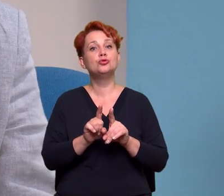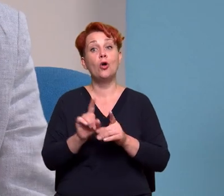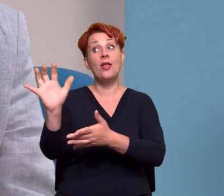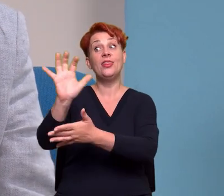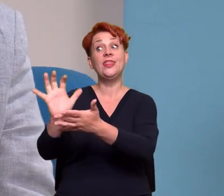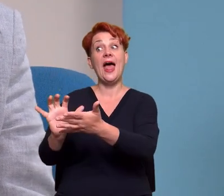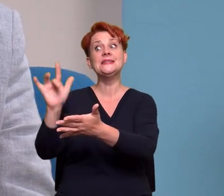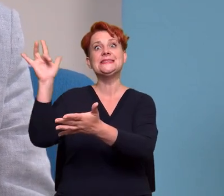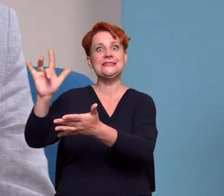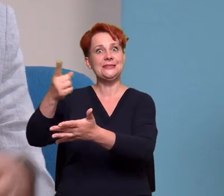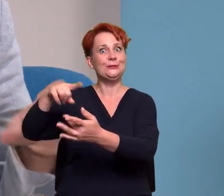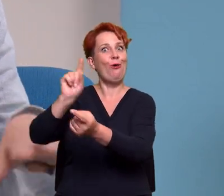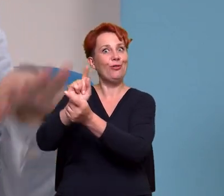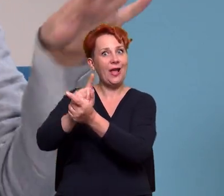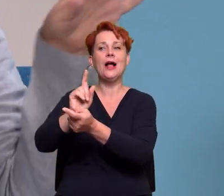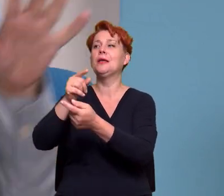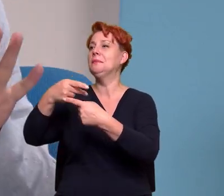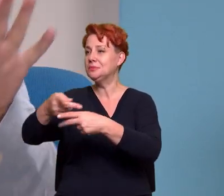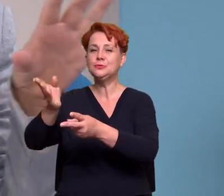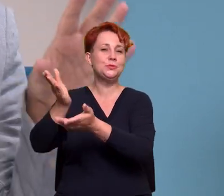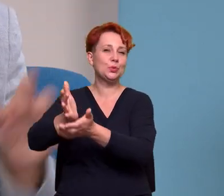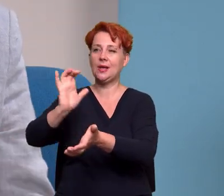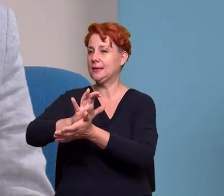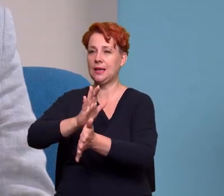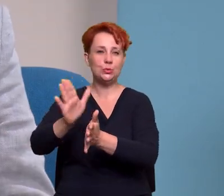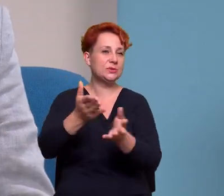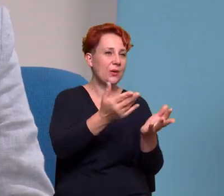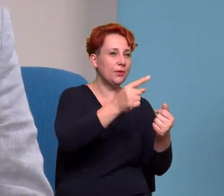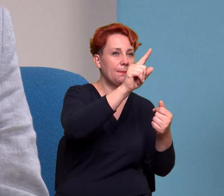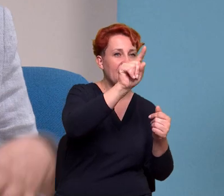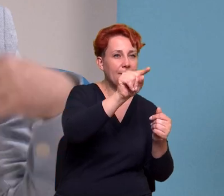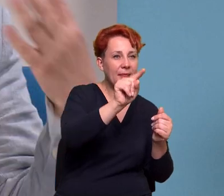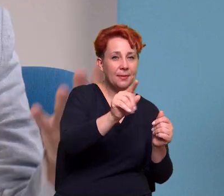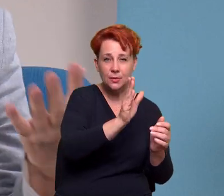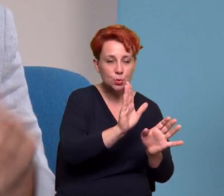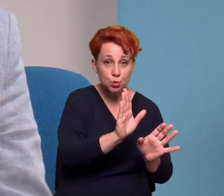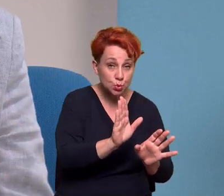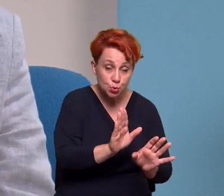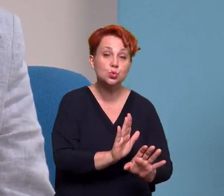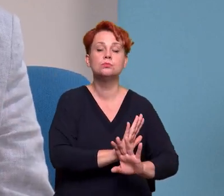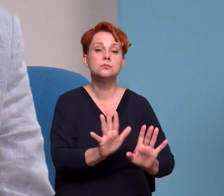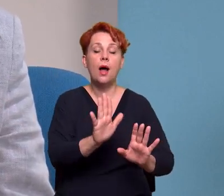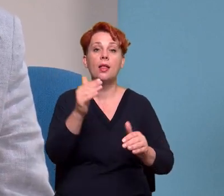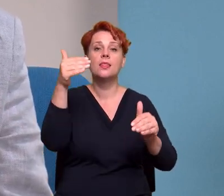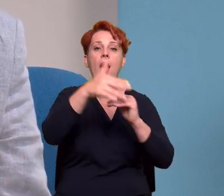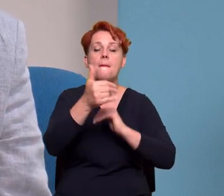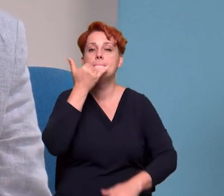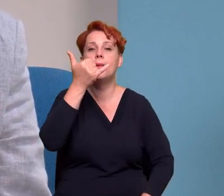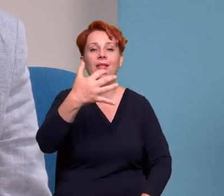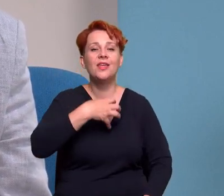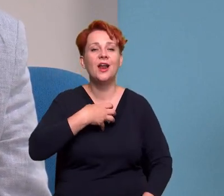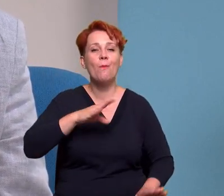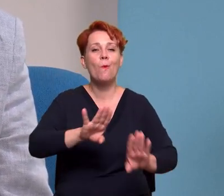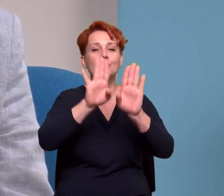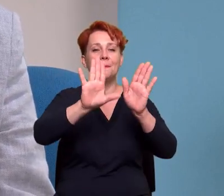nasze spotkanie oddane do gazety. Wszystko już było załatwione i na koniec zadzwoniłam jeszcze do dyrektora